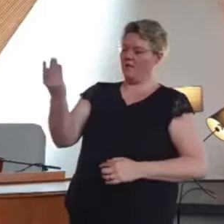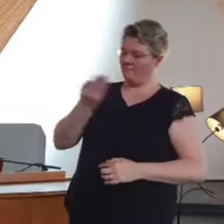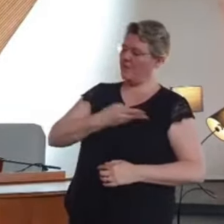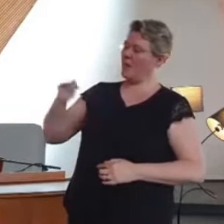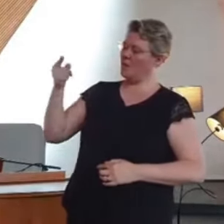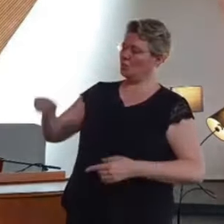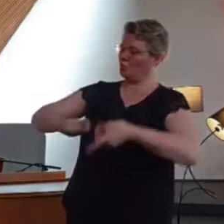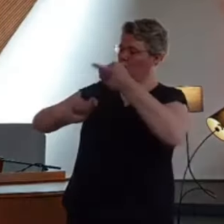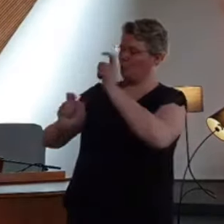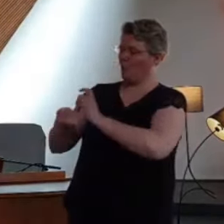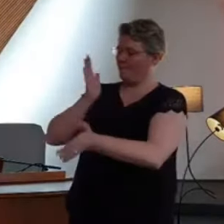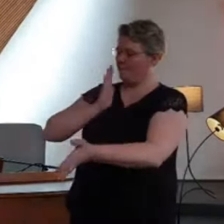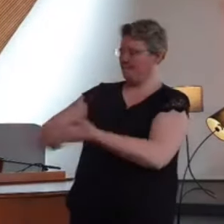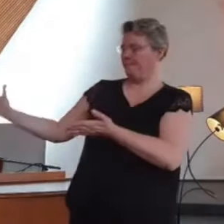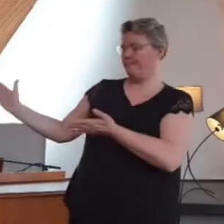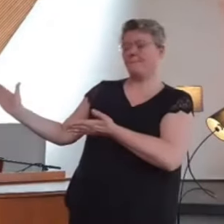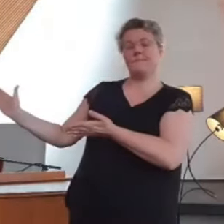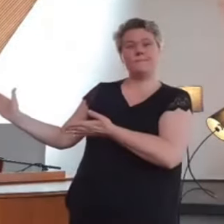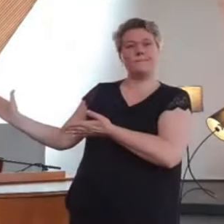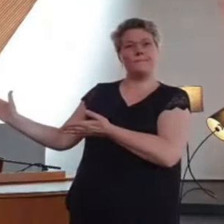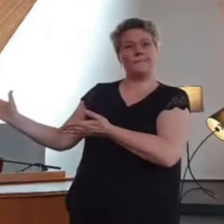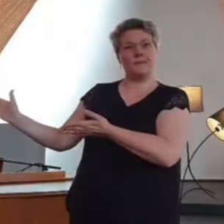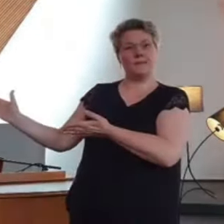sei rein.